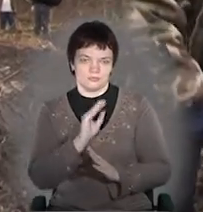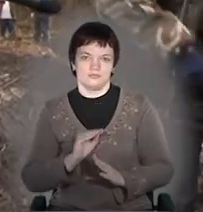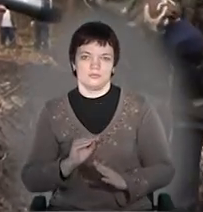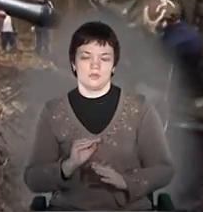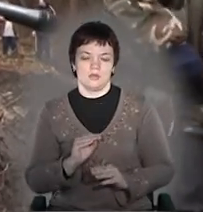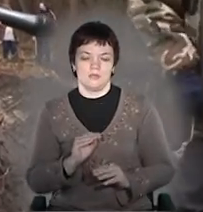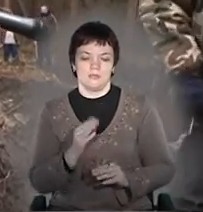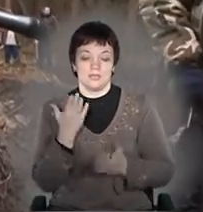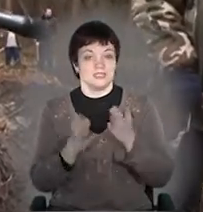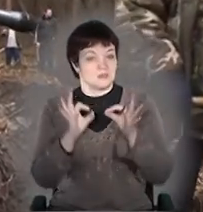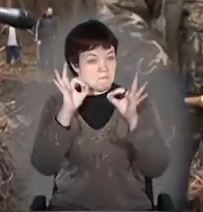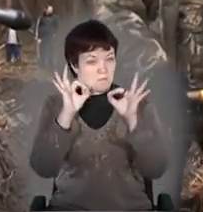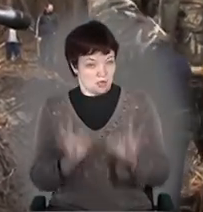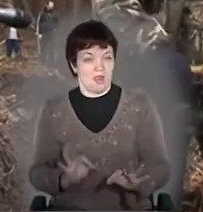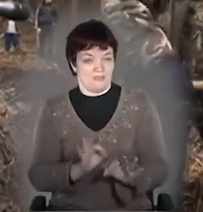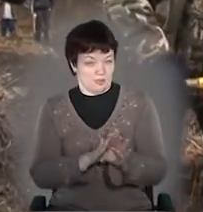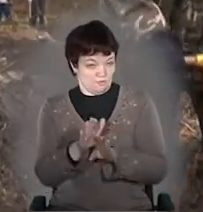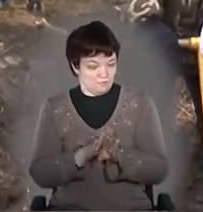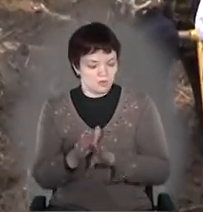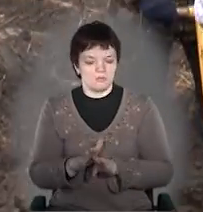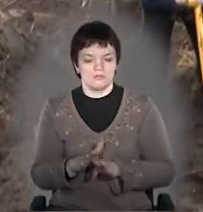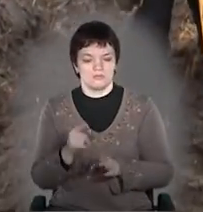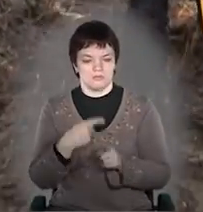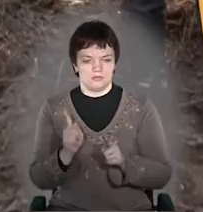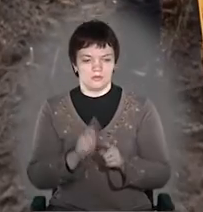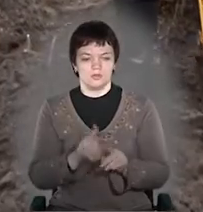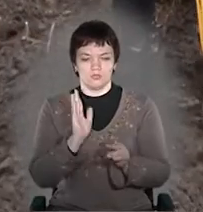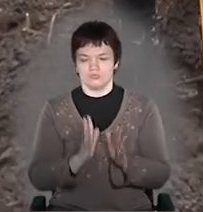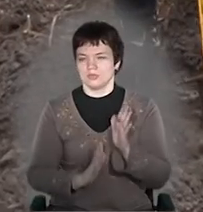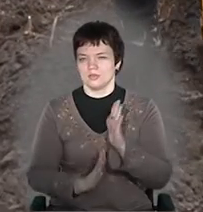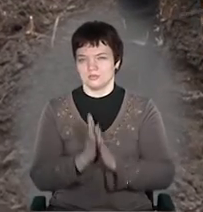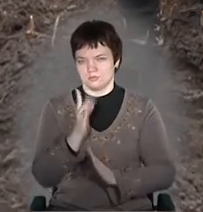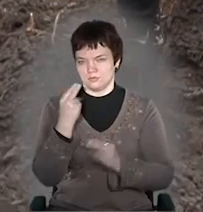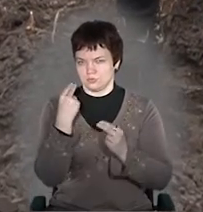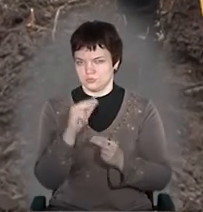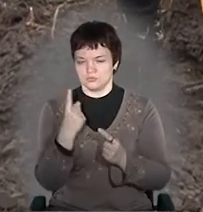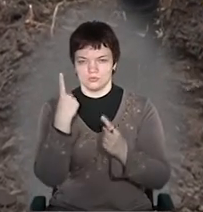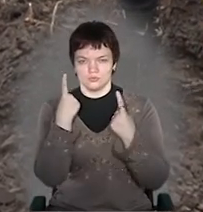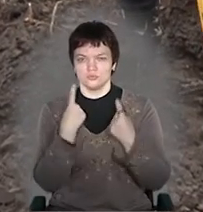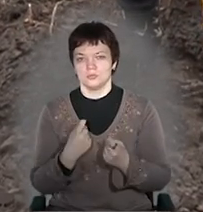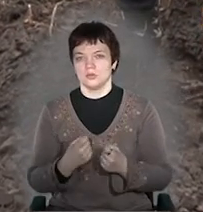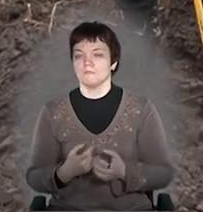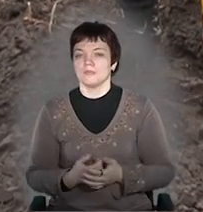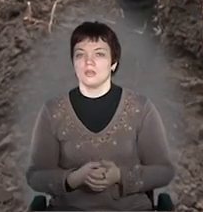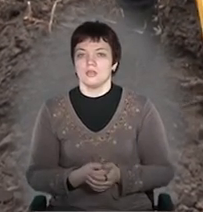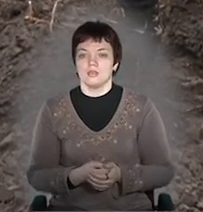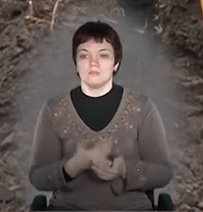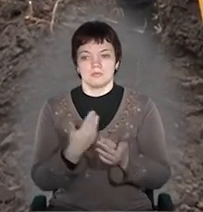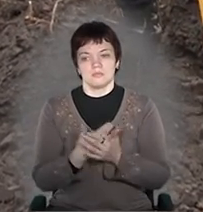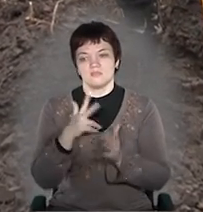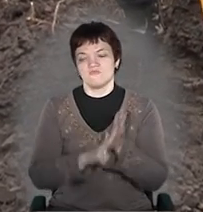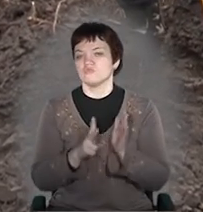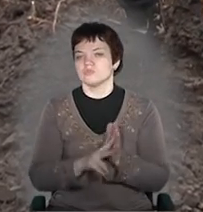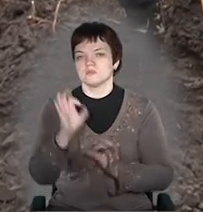если выдерживаются агротехнические требования и правильная посадка, до 80% саженцев